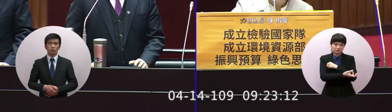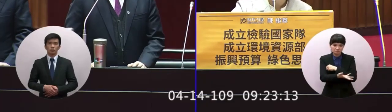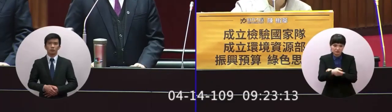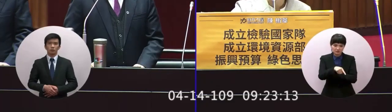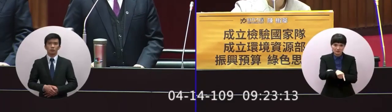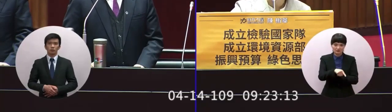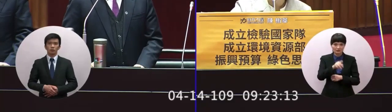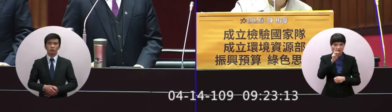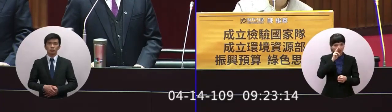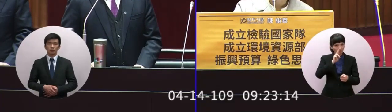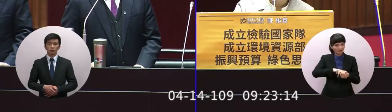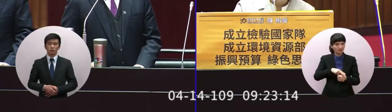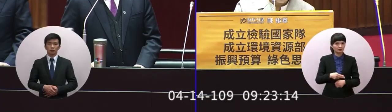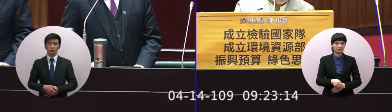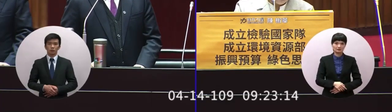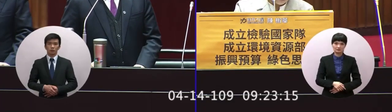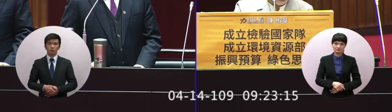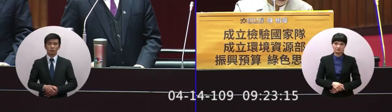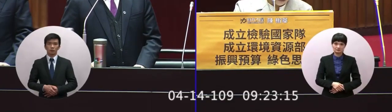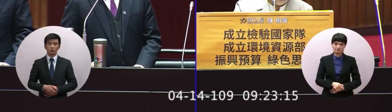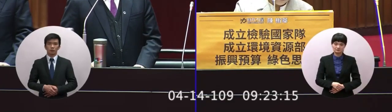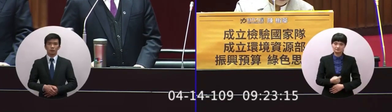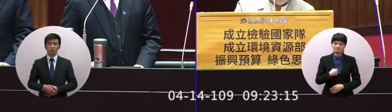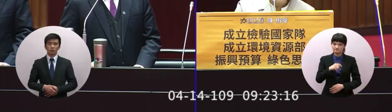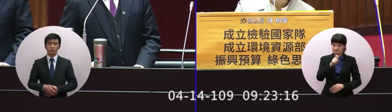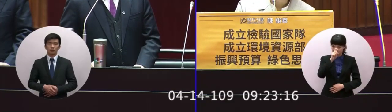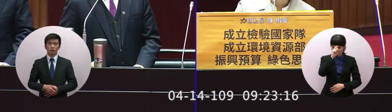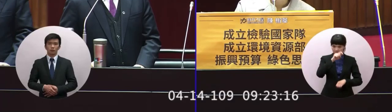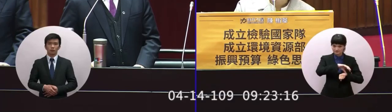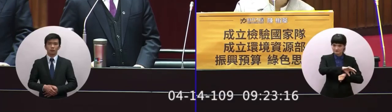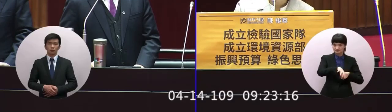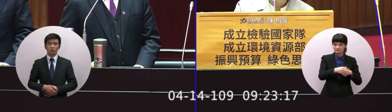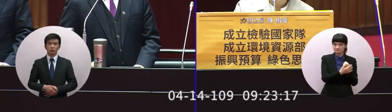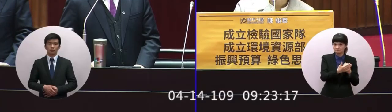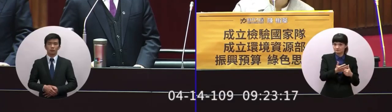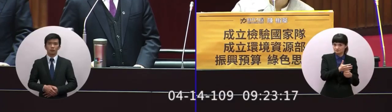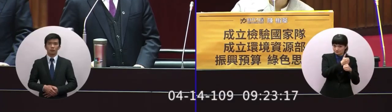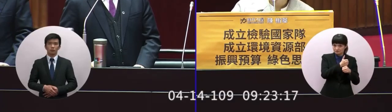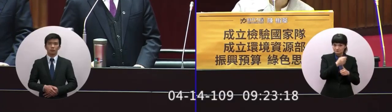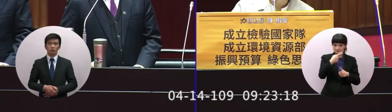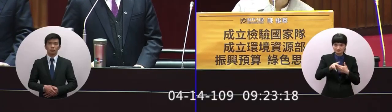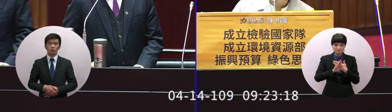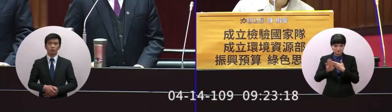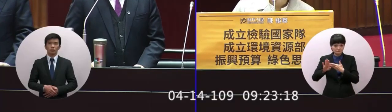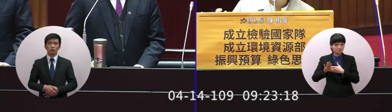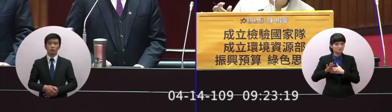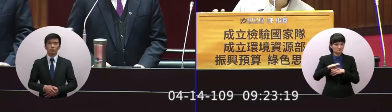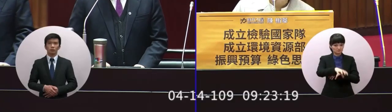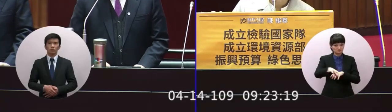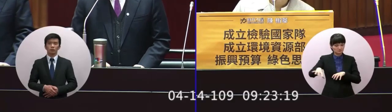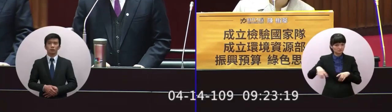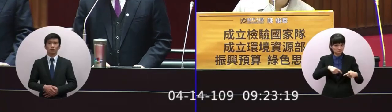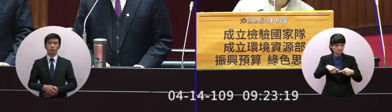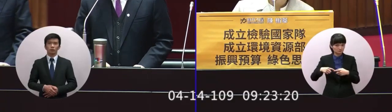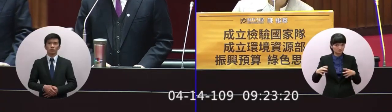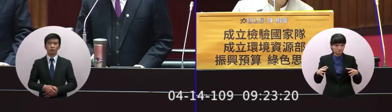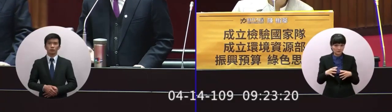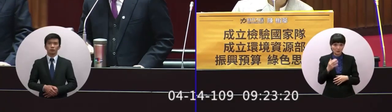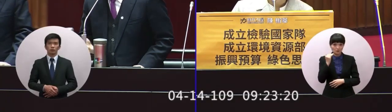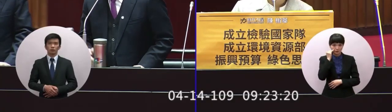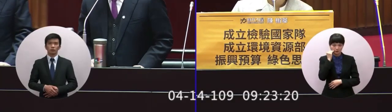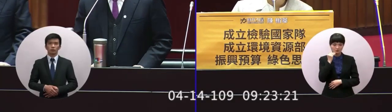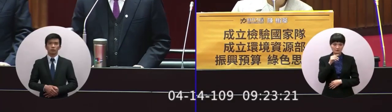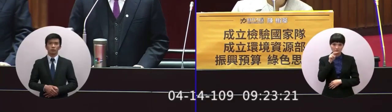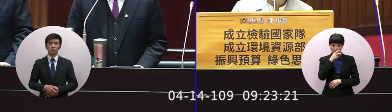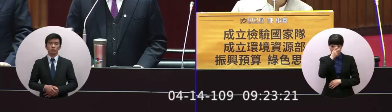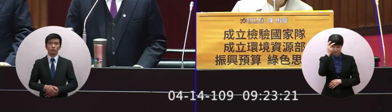保署哈，能够责成这个。所属的环保单位如果有土壤的可疑的污